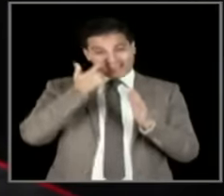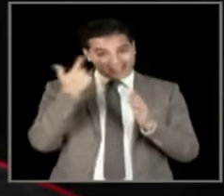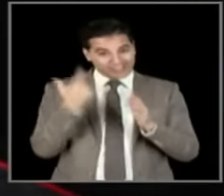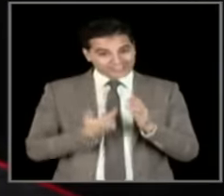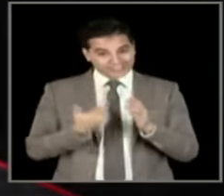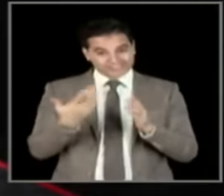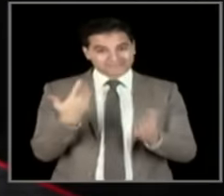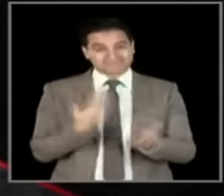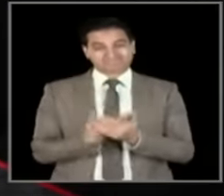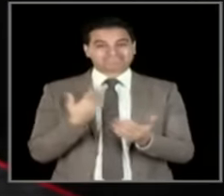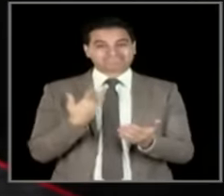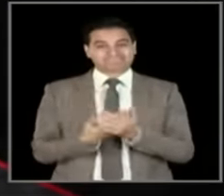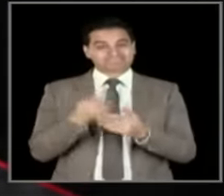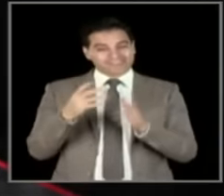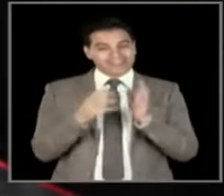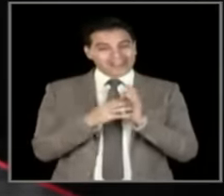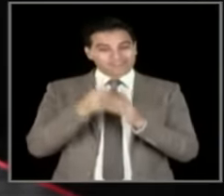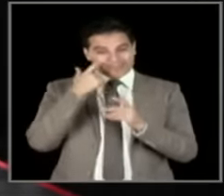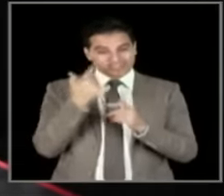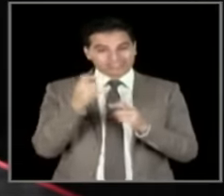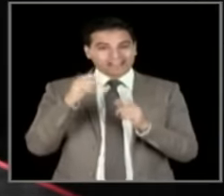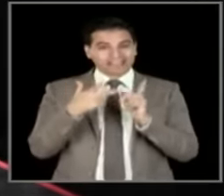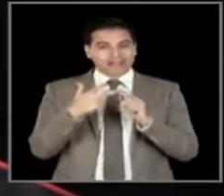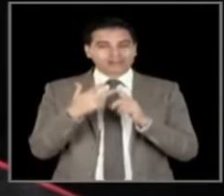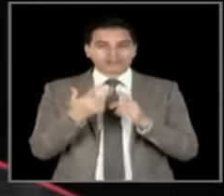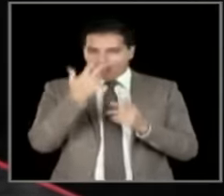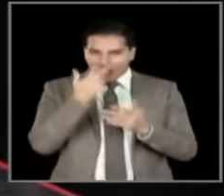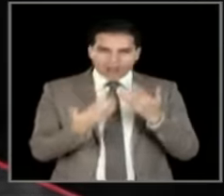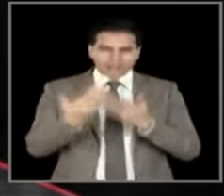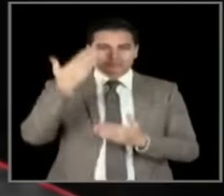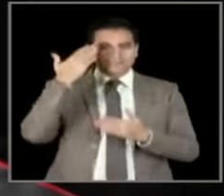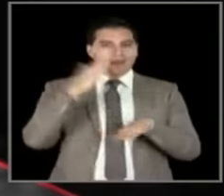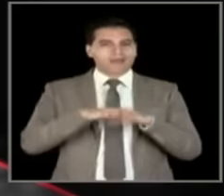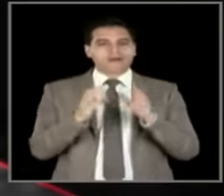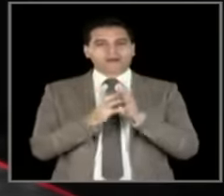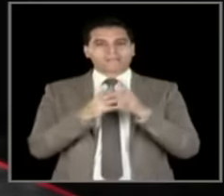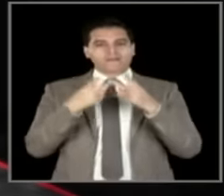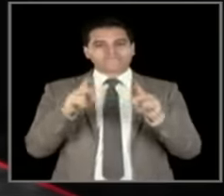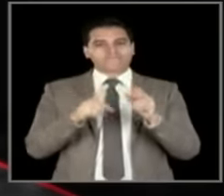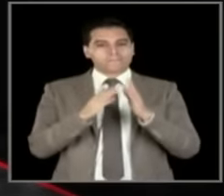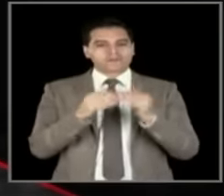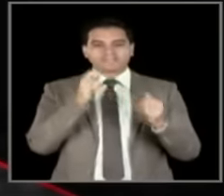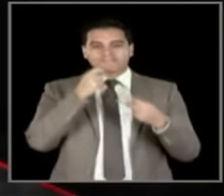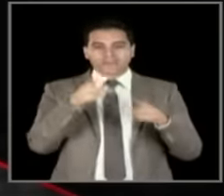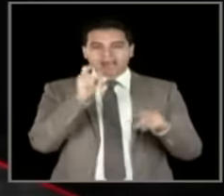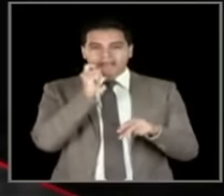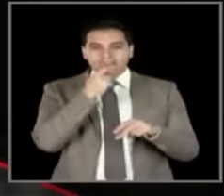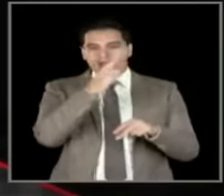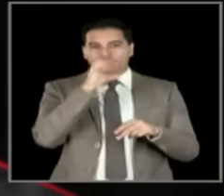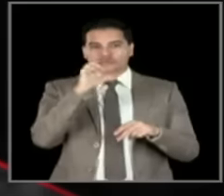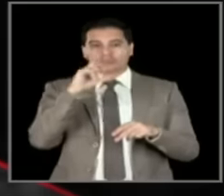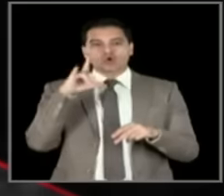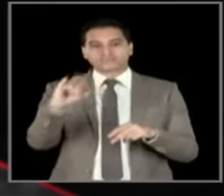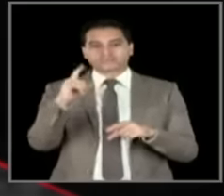جامعة عين شمس هي ثالث أقدم جامعة مصرية تأسست في يوليو عام 1950